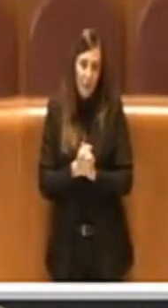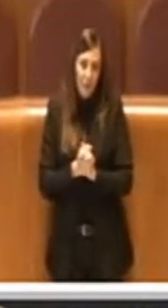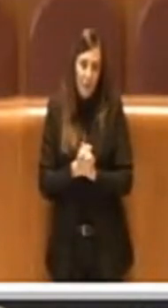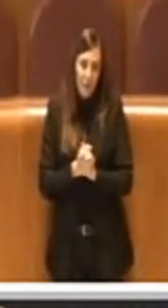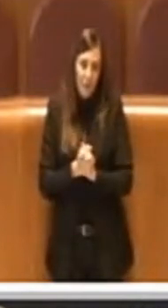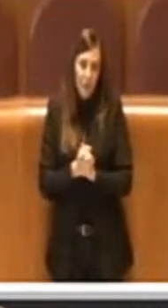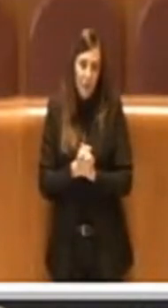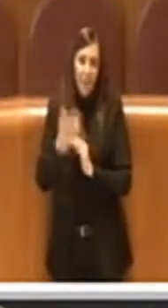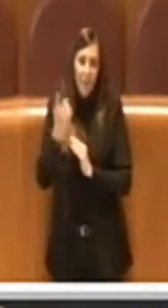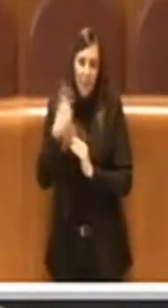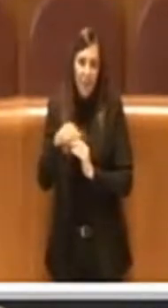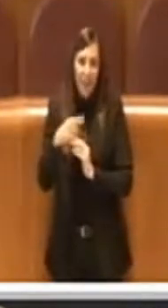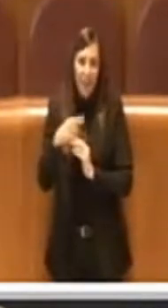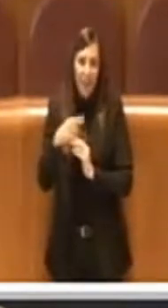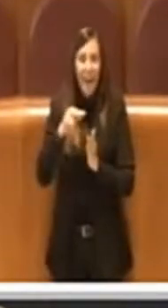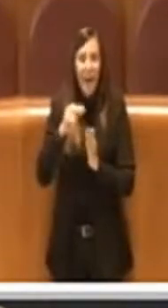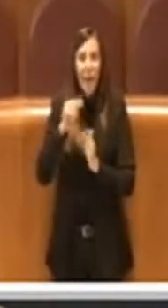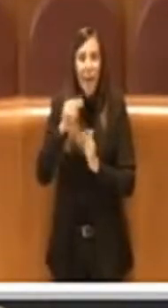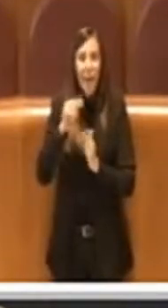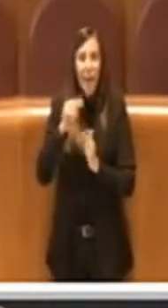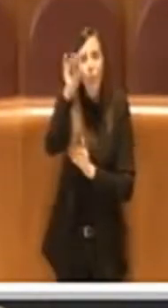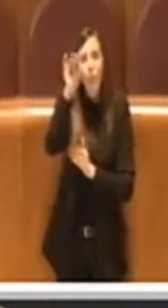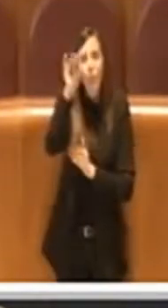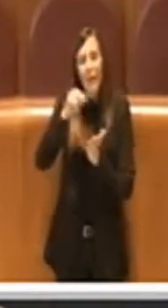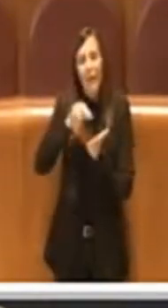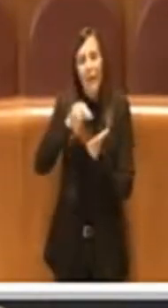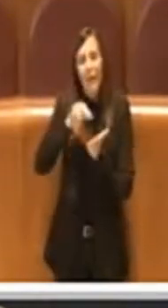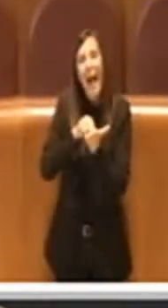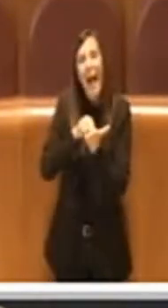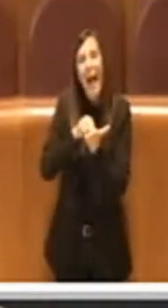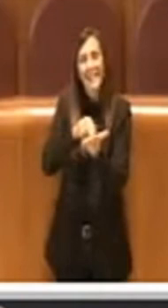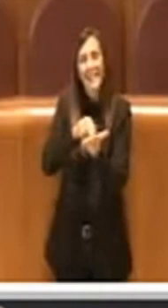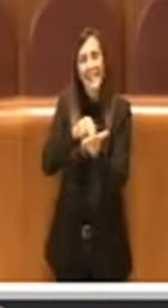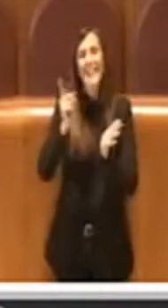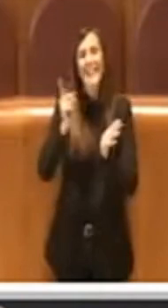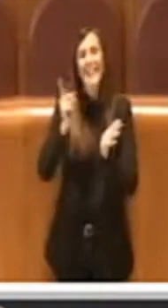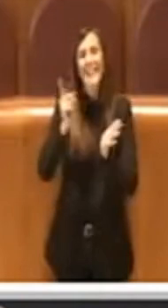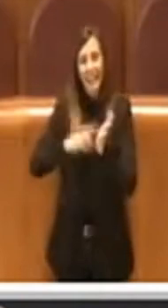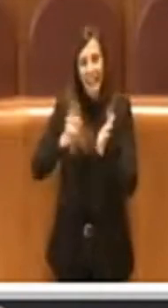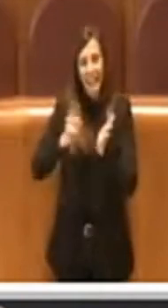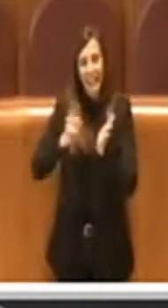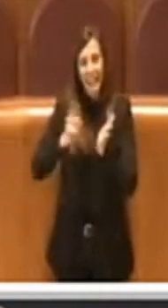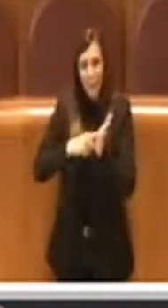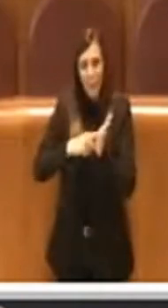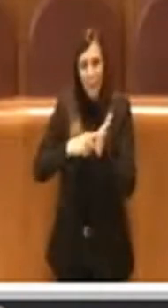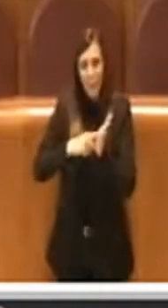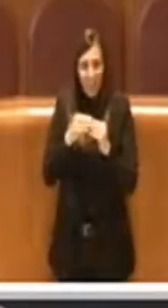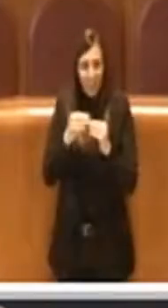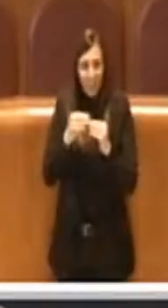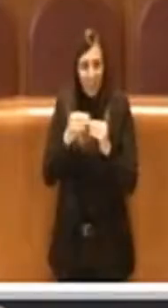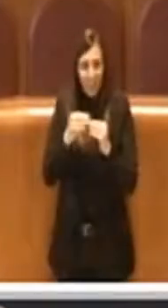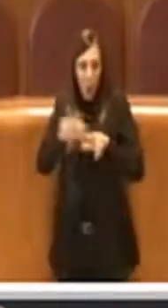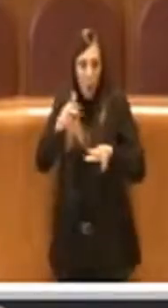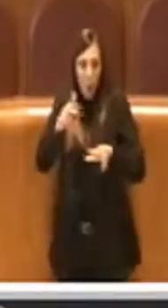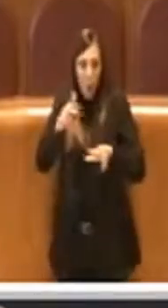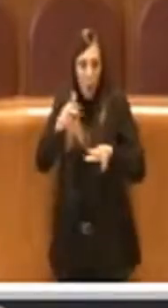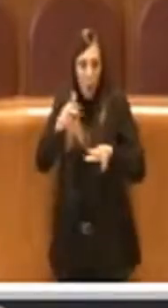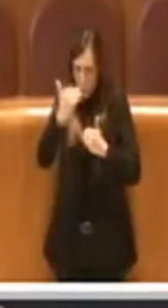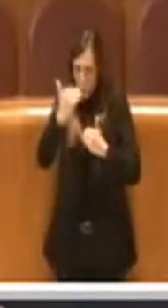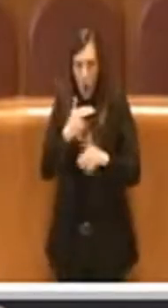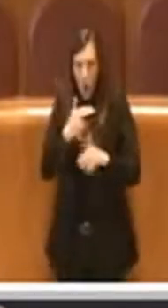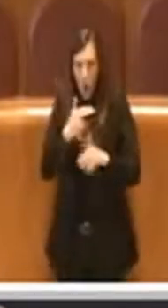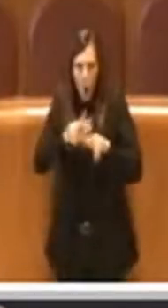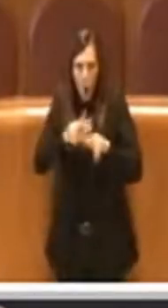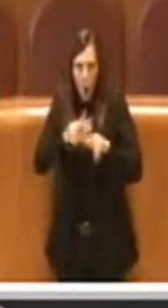le successive assegnazioni agli aventi diritto saranno fatte dal Comune, come già stabilito e già detto più volte